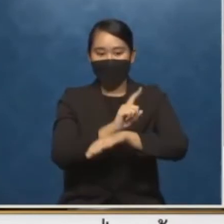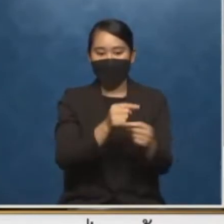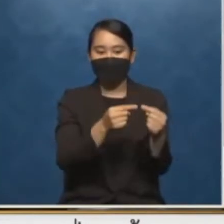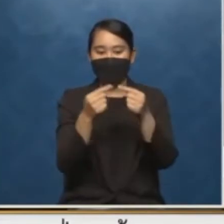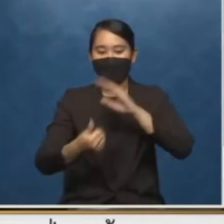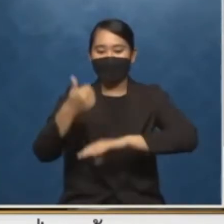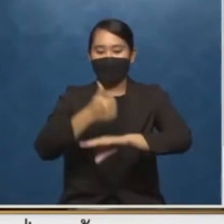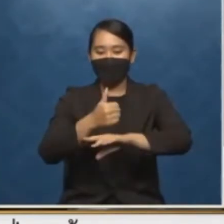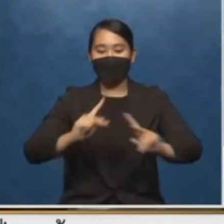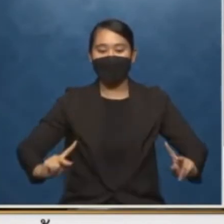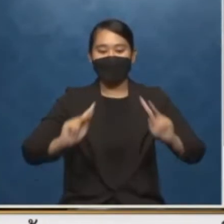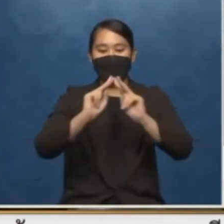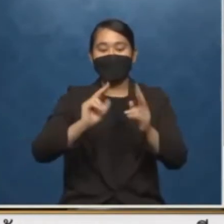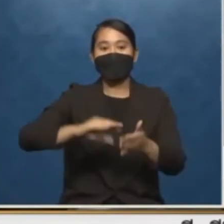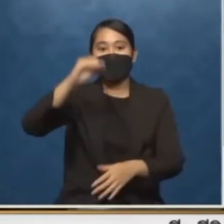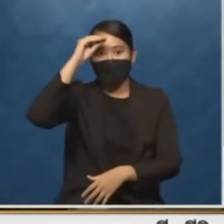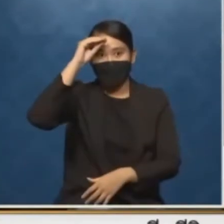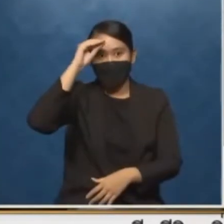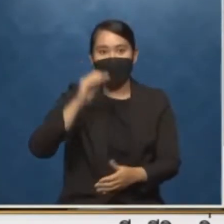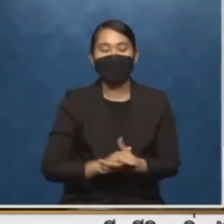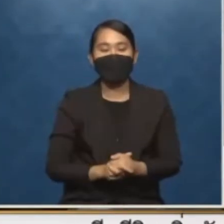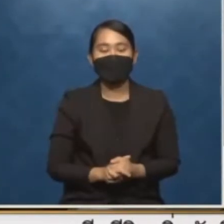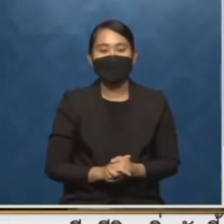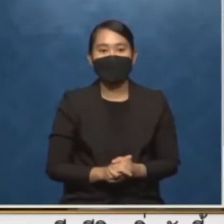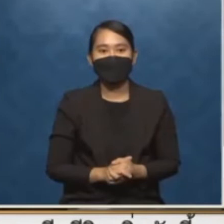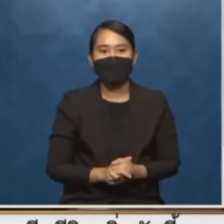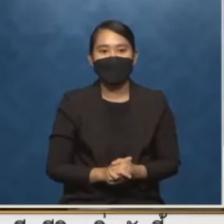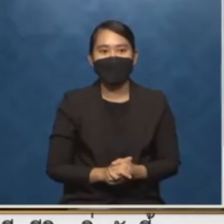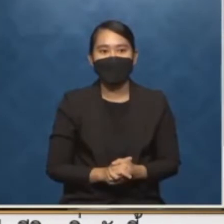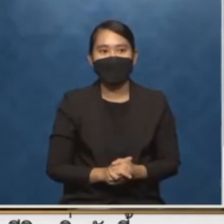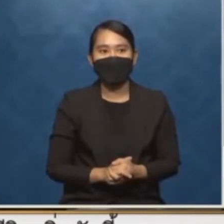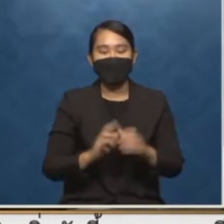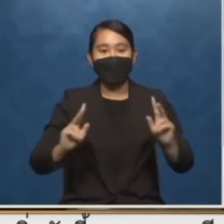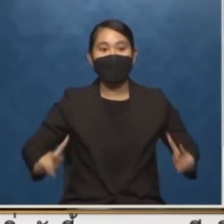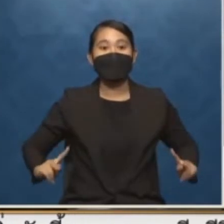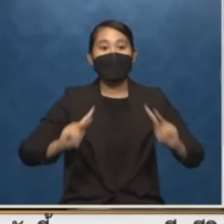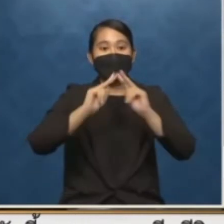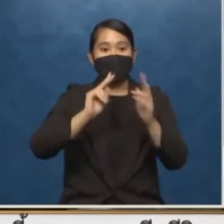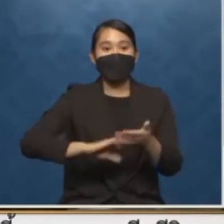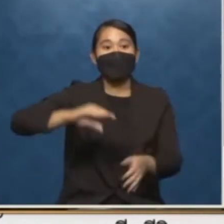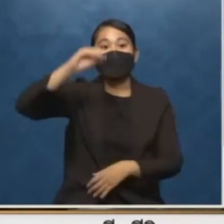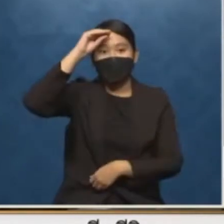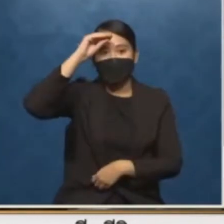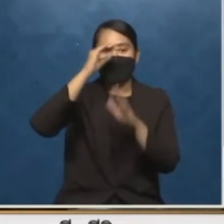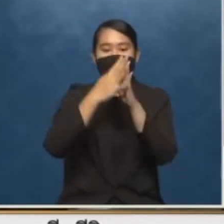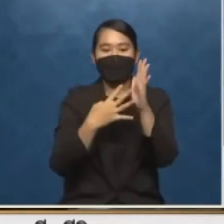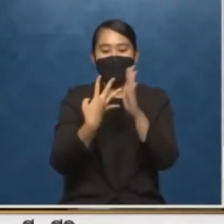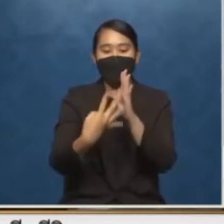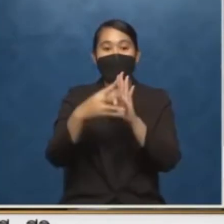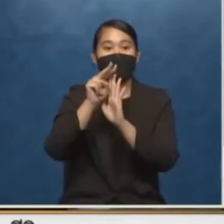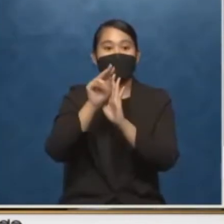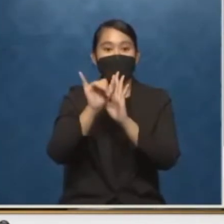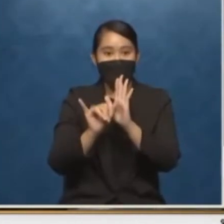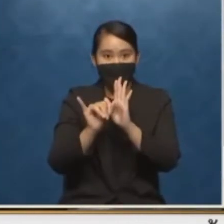าการกระทรวงศึกษารัฐมนตรีช่วยซึ่งมาตอบคุณหญิงวันนี้ว่ากระทรวงศึกษานี่ยังมีนโยบาย